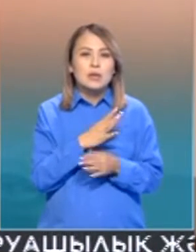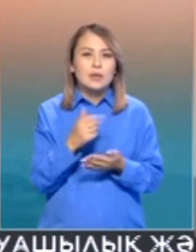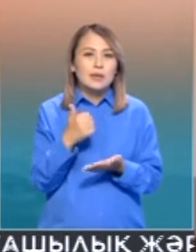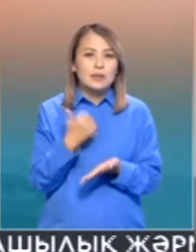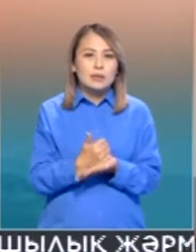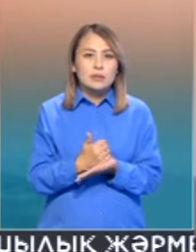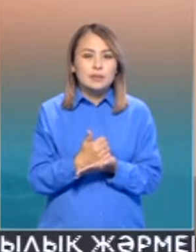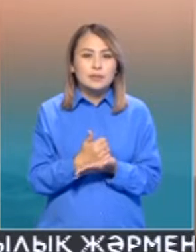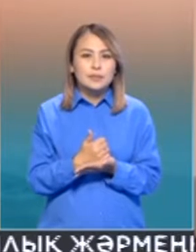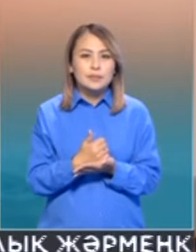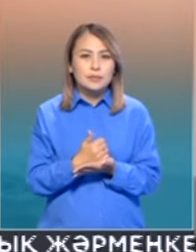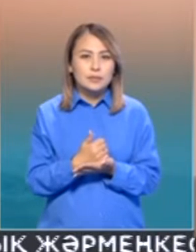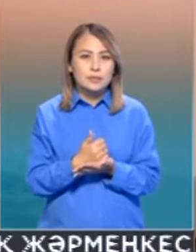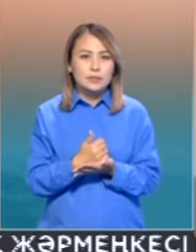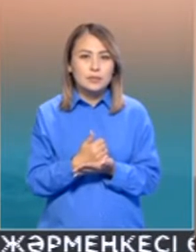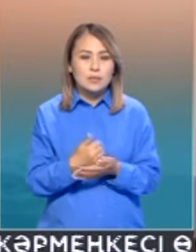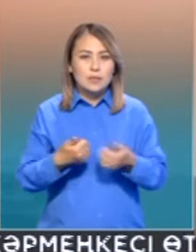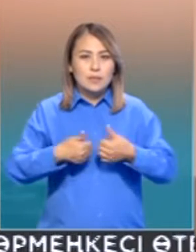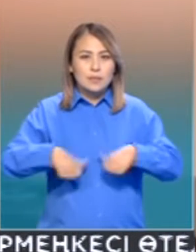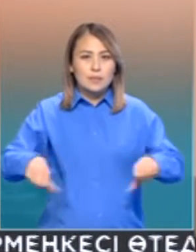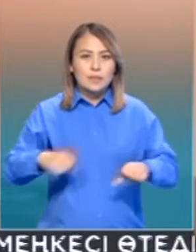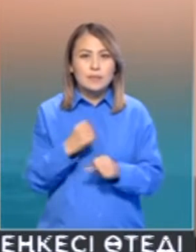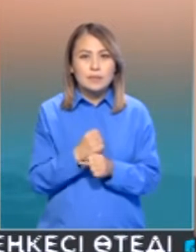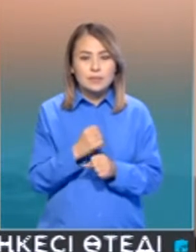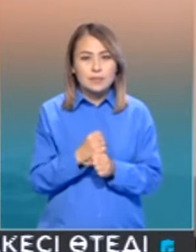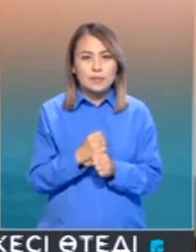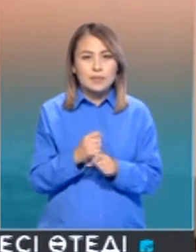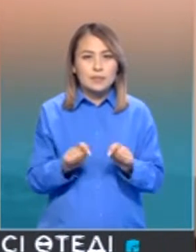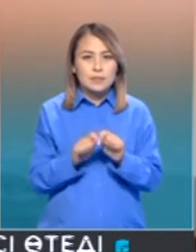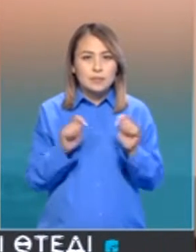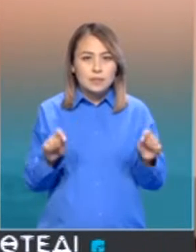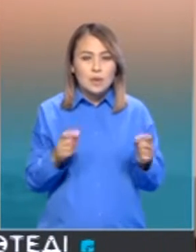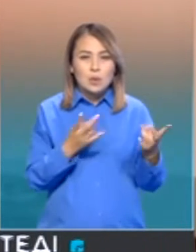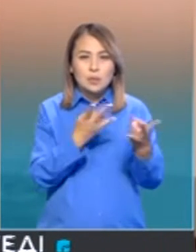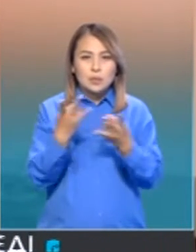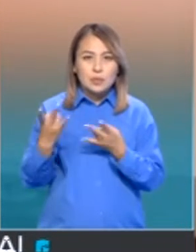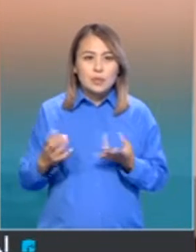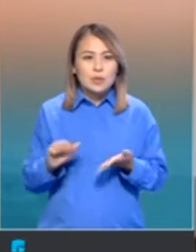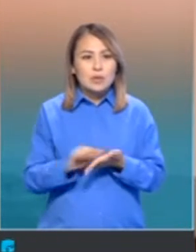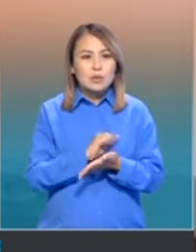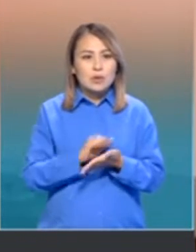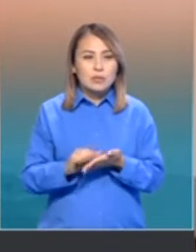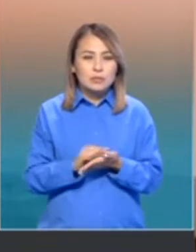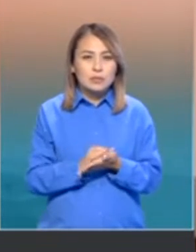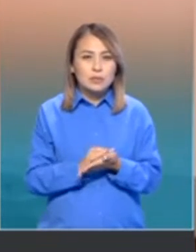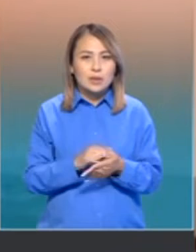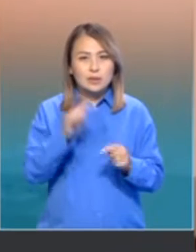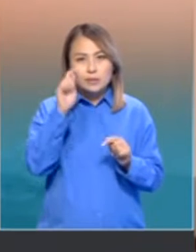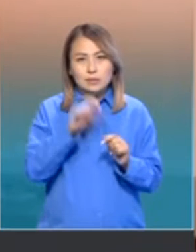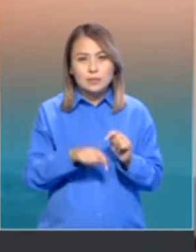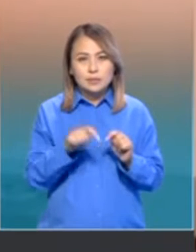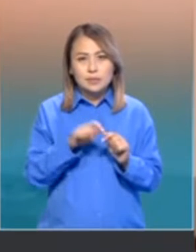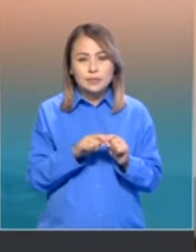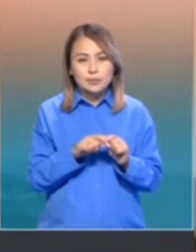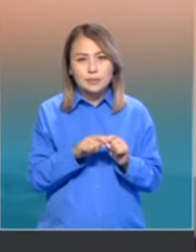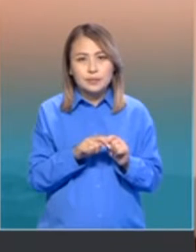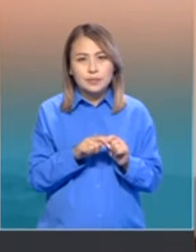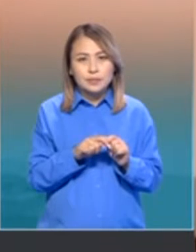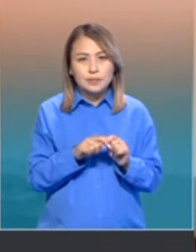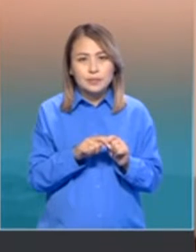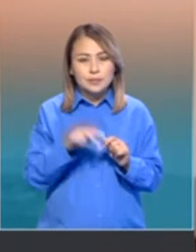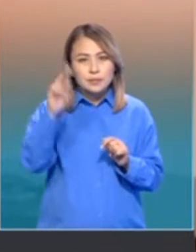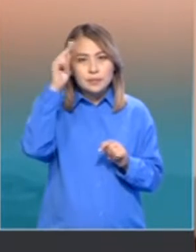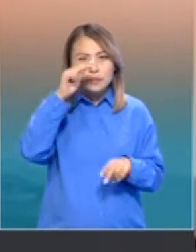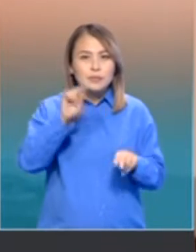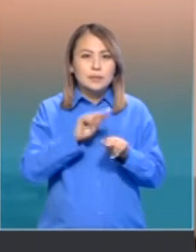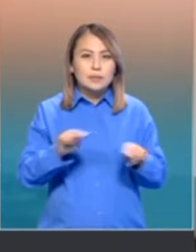алдымен комиссия құрылып, қажетті құжаттар қарастырылып, тексеріліп, білім